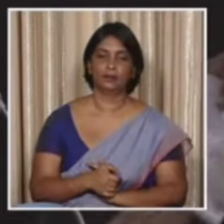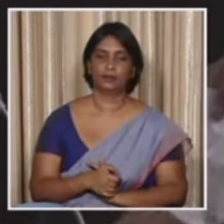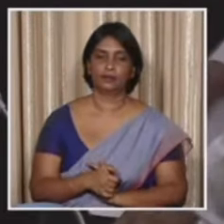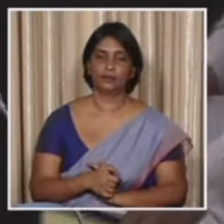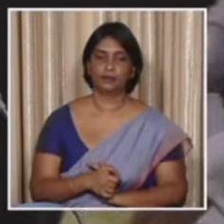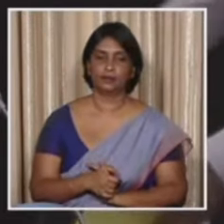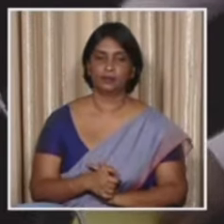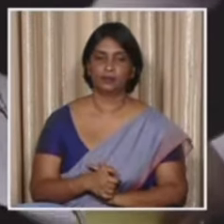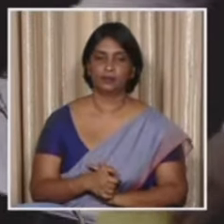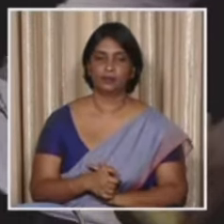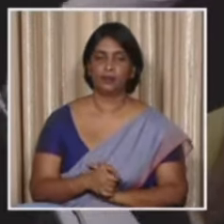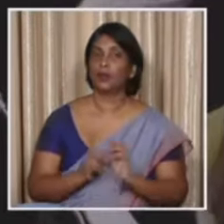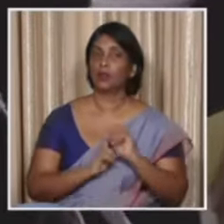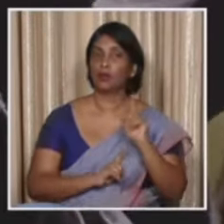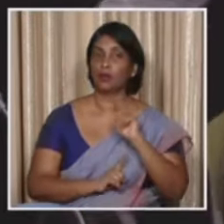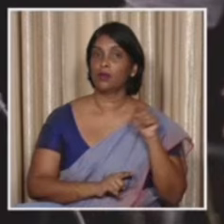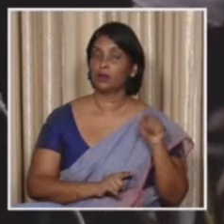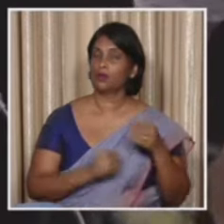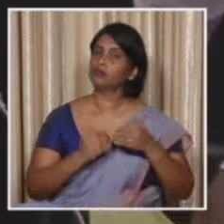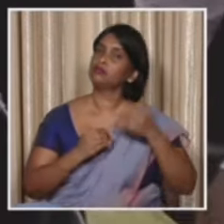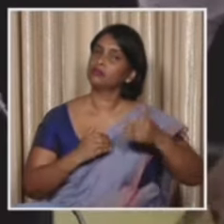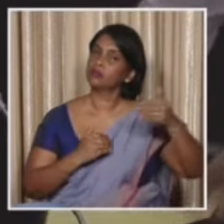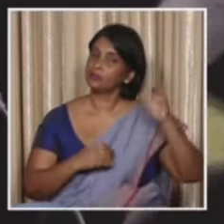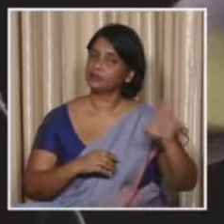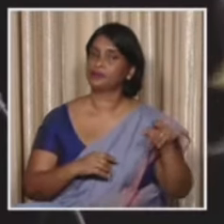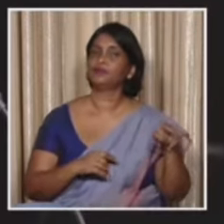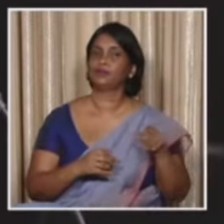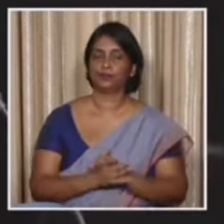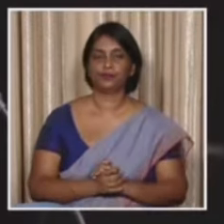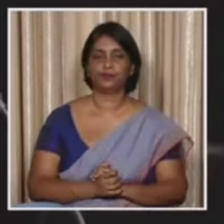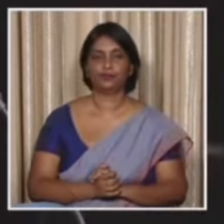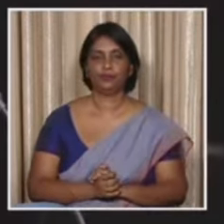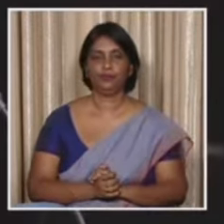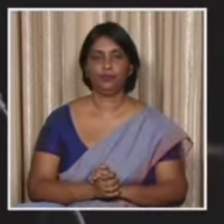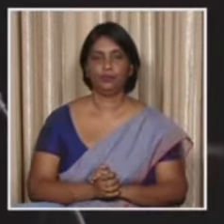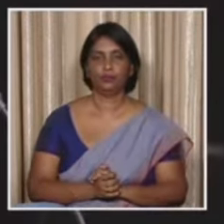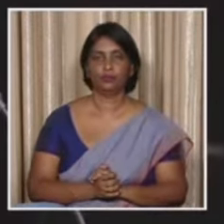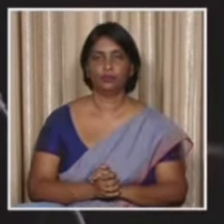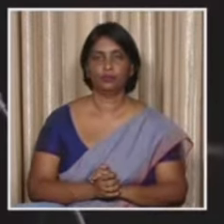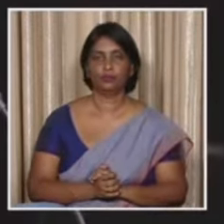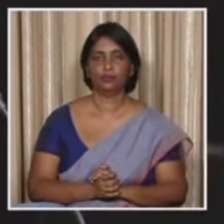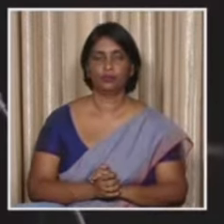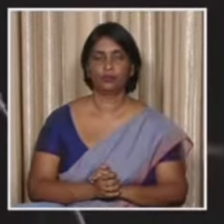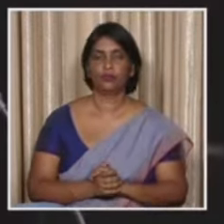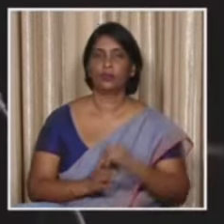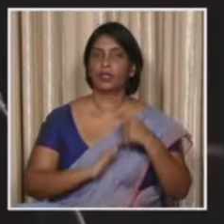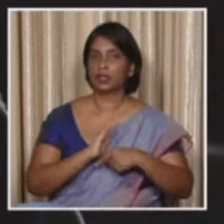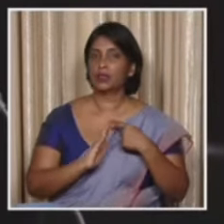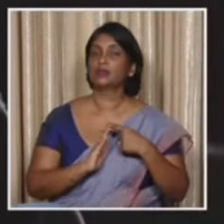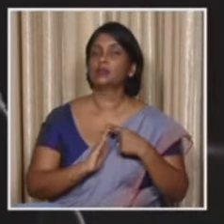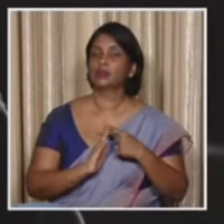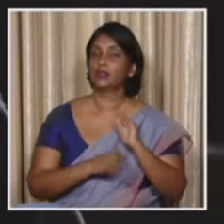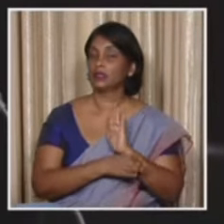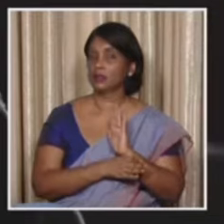பாராளுமன்றத்திலே நீண்ட காலம், என்றால் பாராளுமன்ற பதிவேட்டிலே அவர் ஸ்ரீலங்கா சுதந்திர கட்சியின் உறுப்பினர்